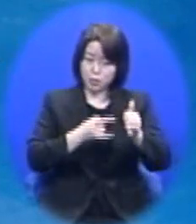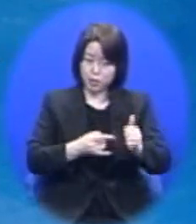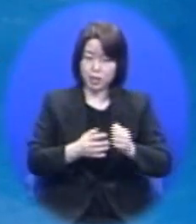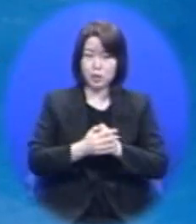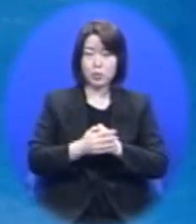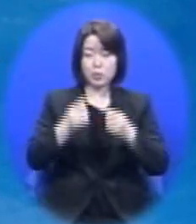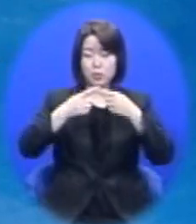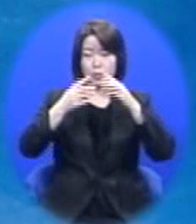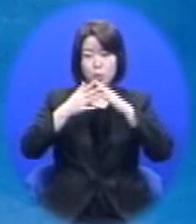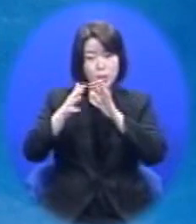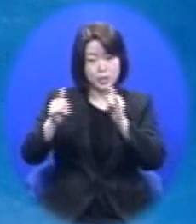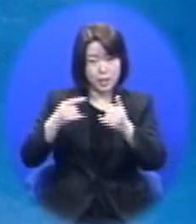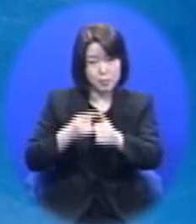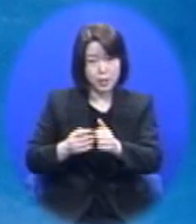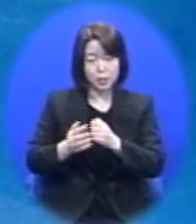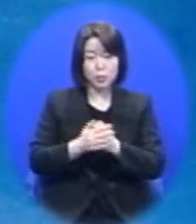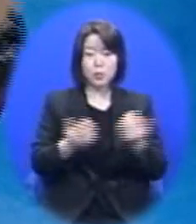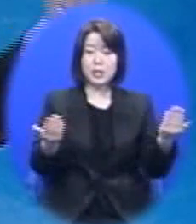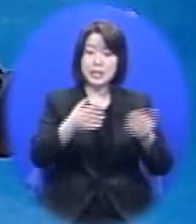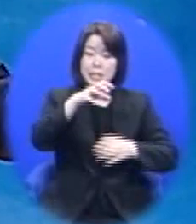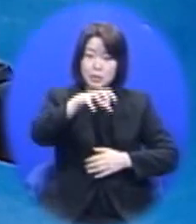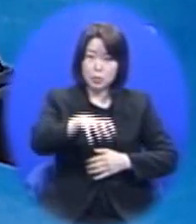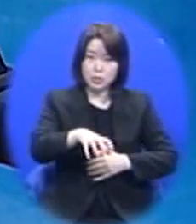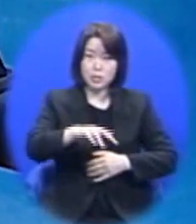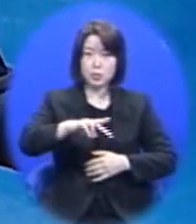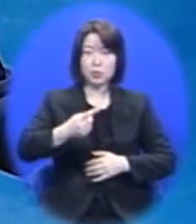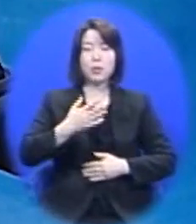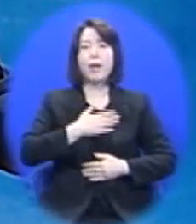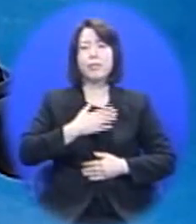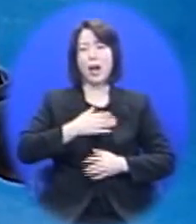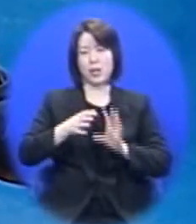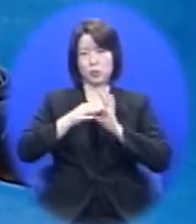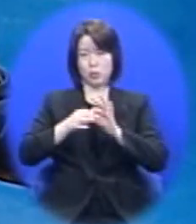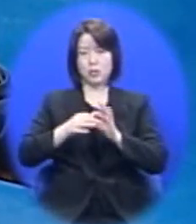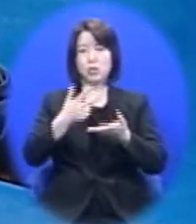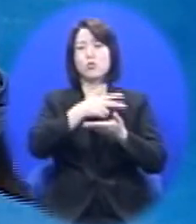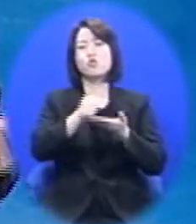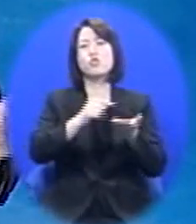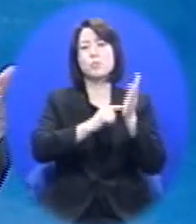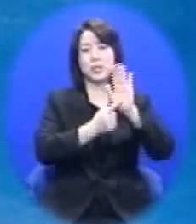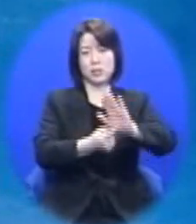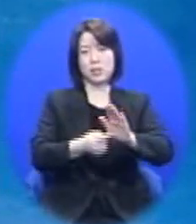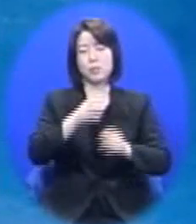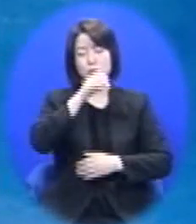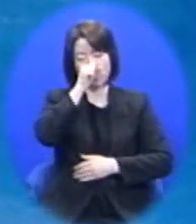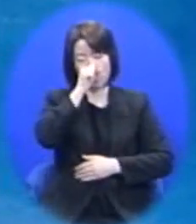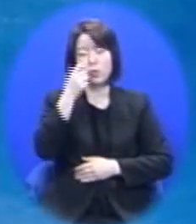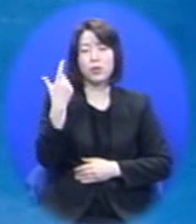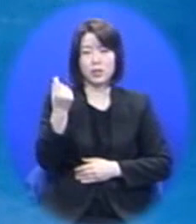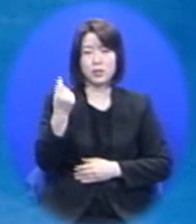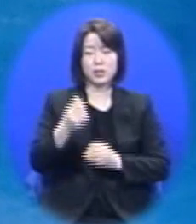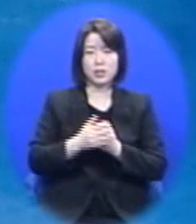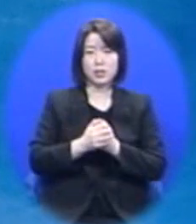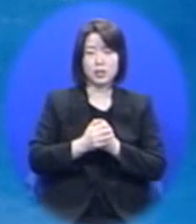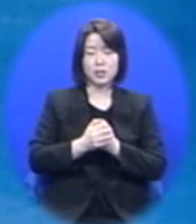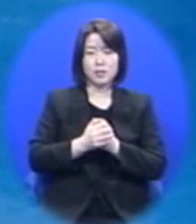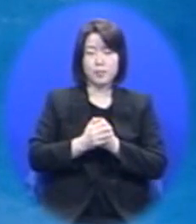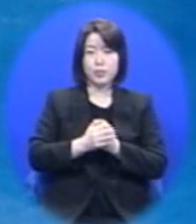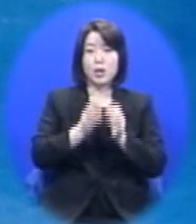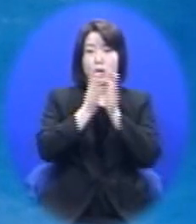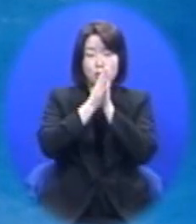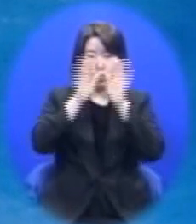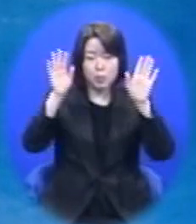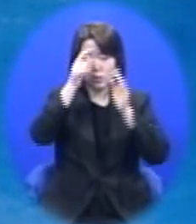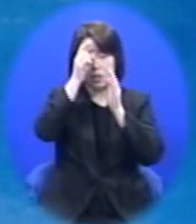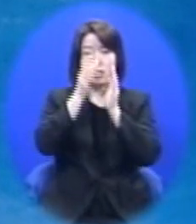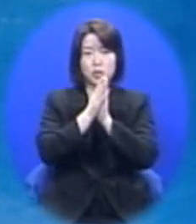교우들에게도, 직장에서도 나를 통해서 주님이 드러나기만 하면 좋겠다. 16절에 모세의 기도입니다. 주님의